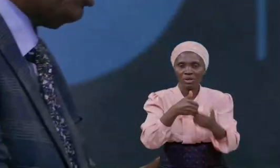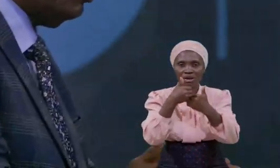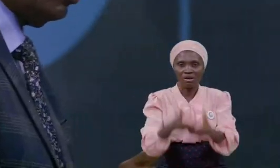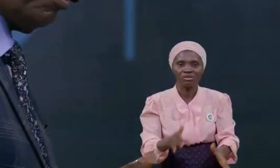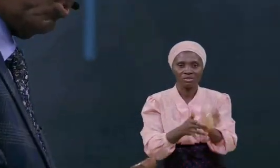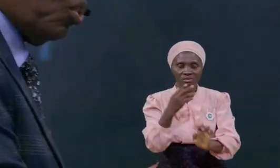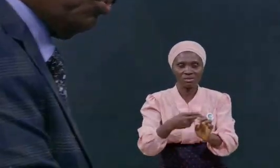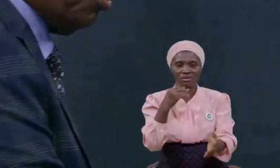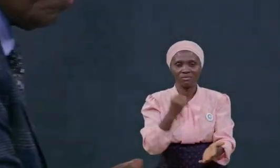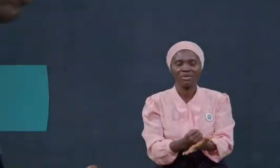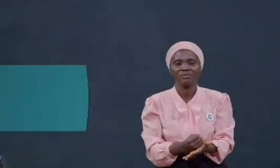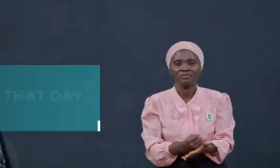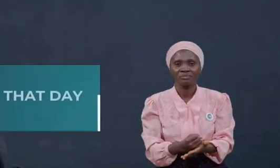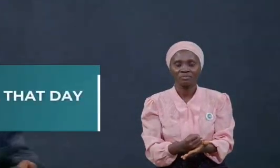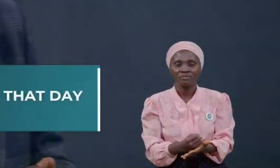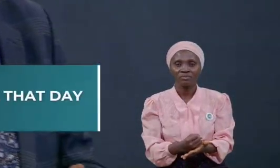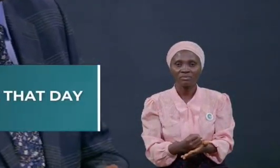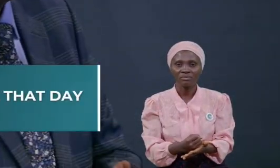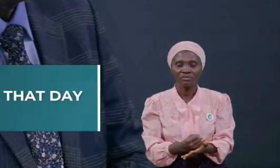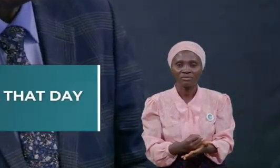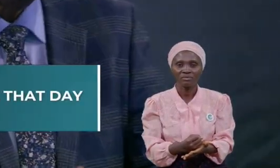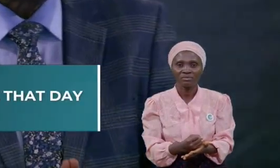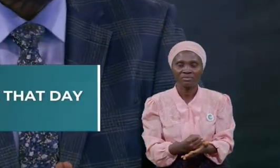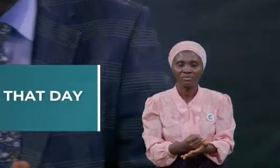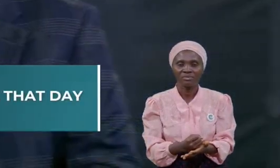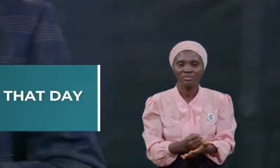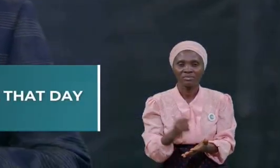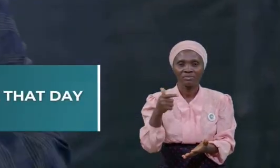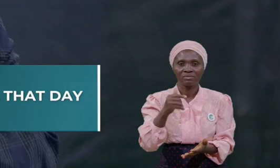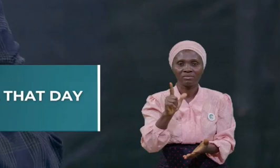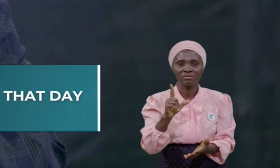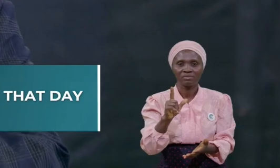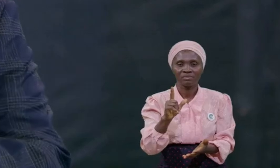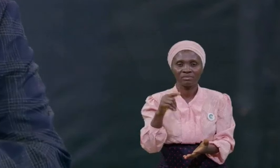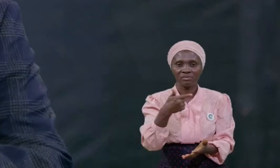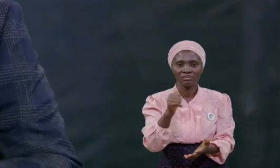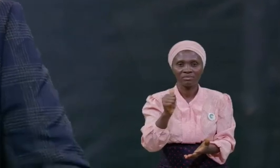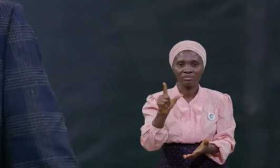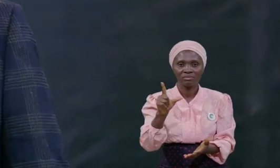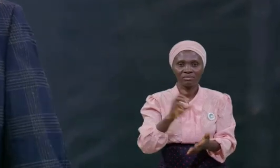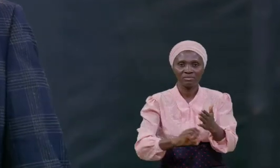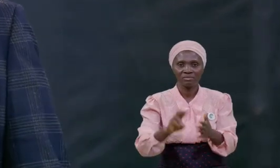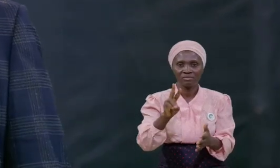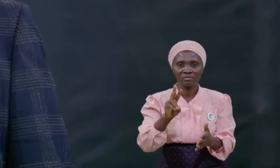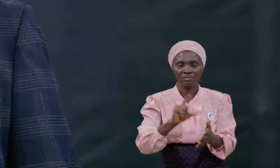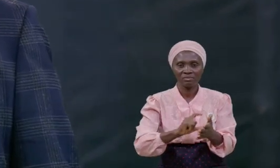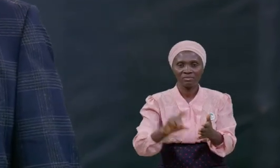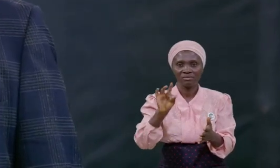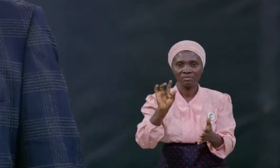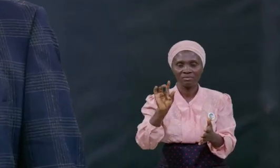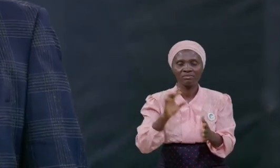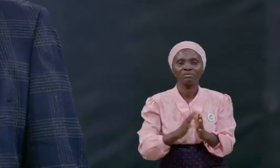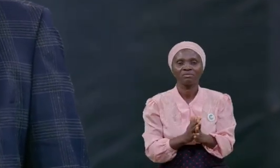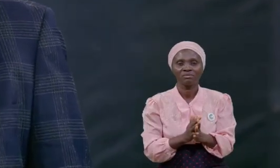18. Galates 2, verset 18. Car si je